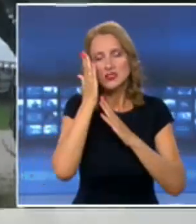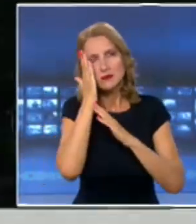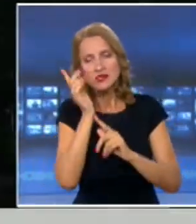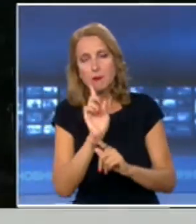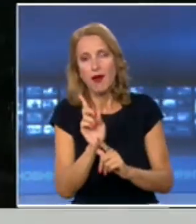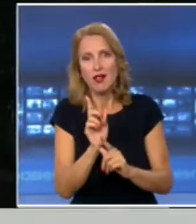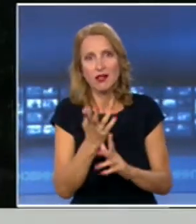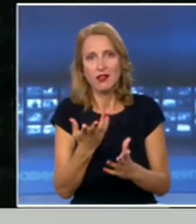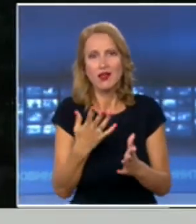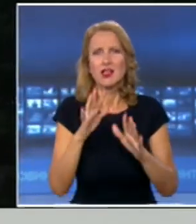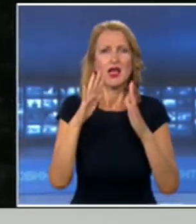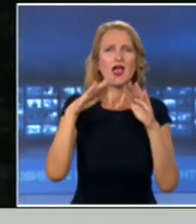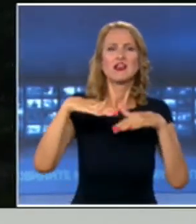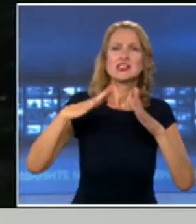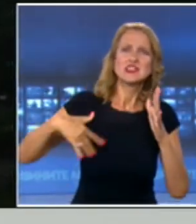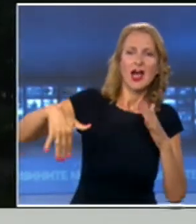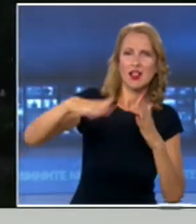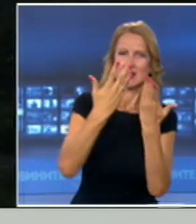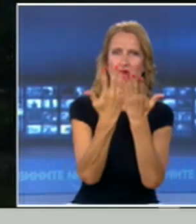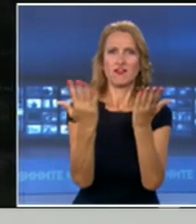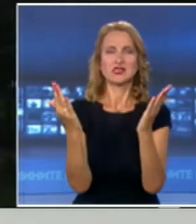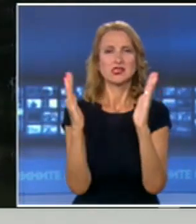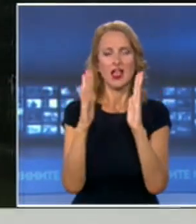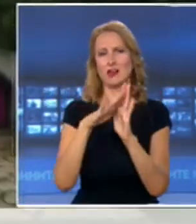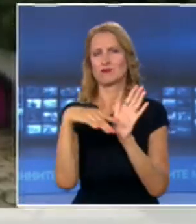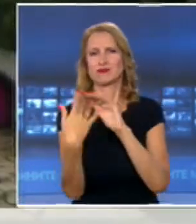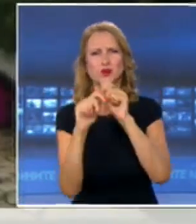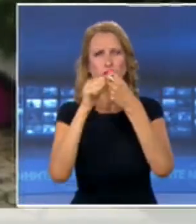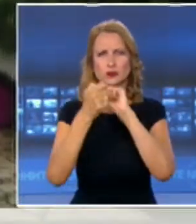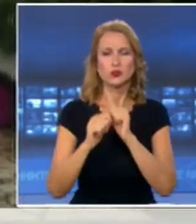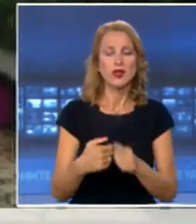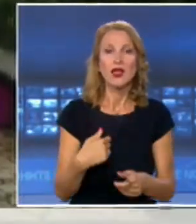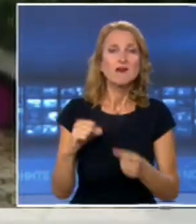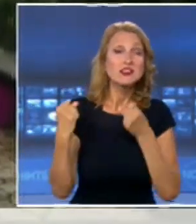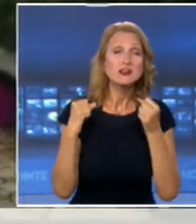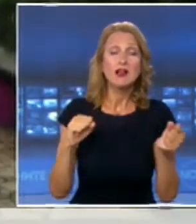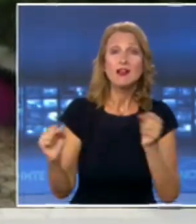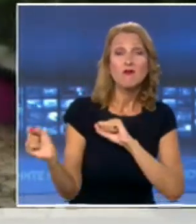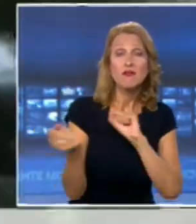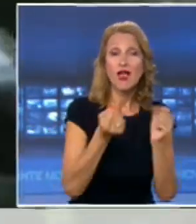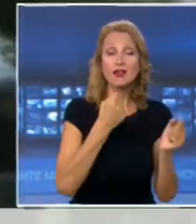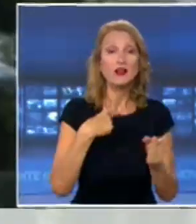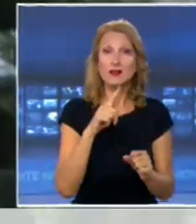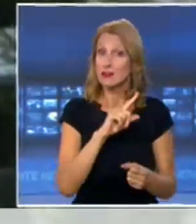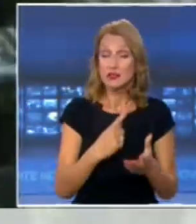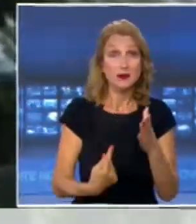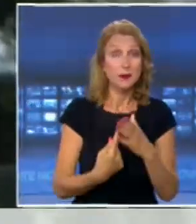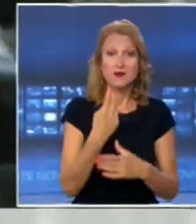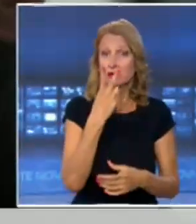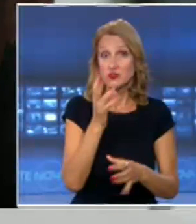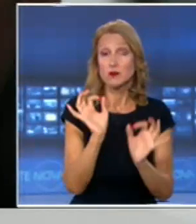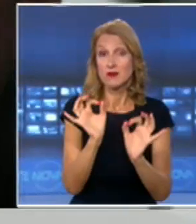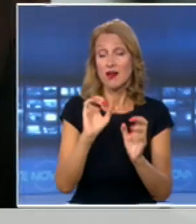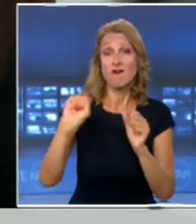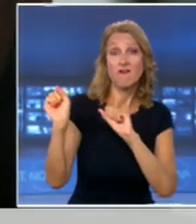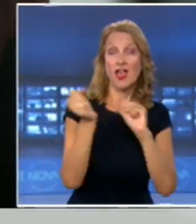нещо. Цялата фасада на таверната е изпочупена. От вятъра е. Никога не бях виждал толкова силен вятър да продължава толкова дълго.